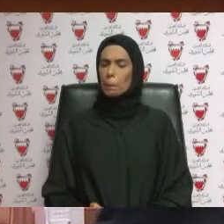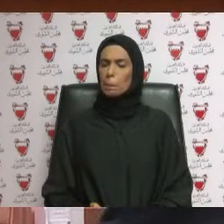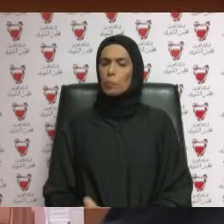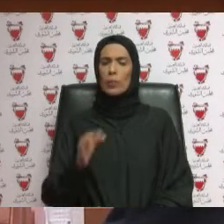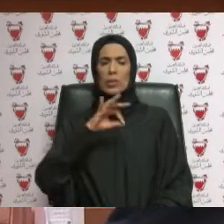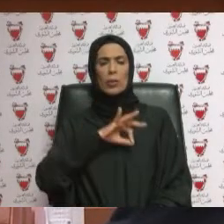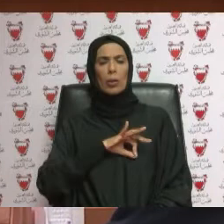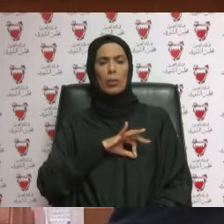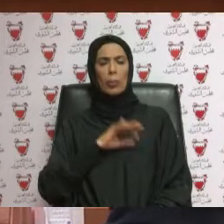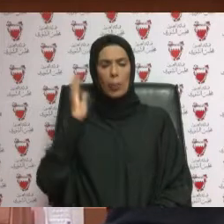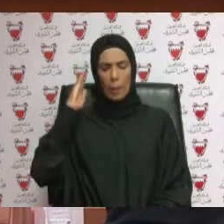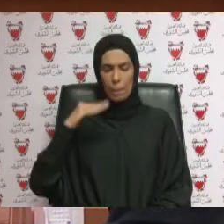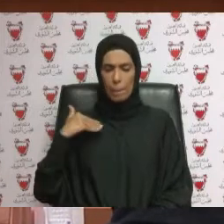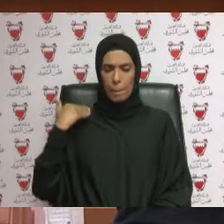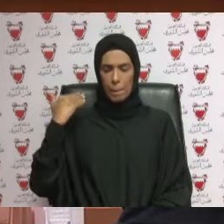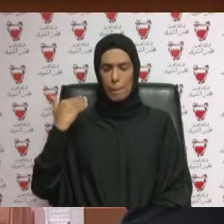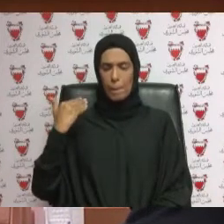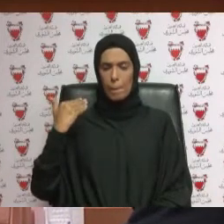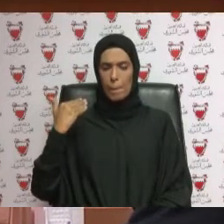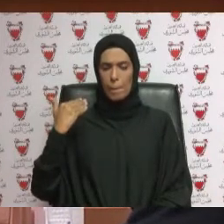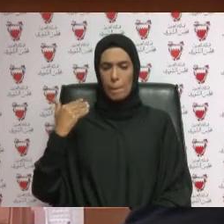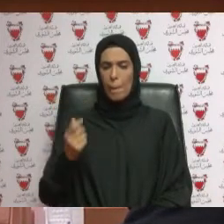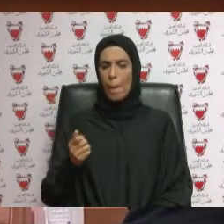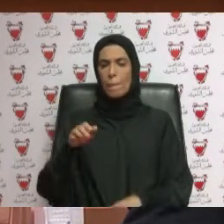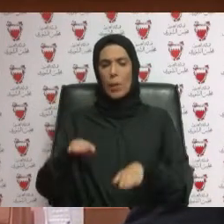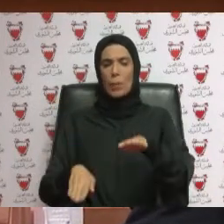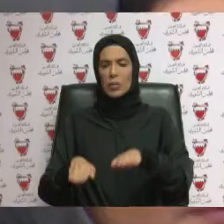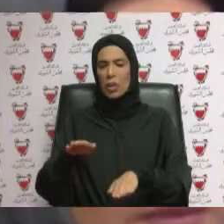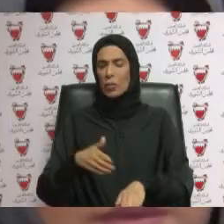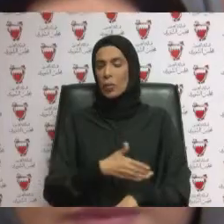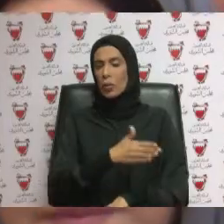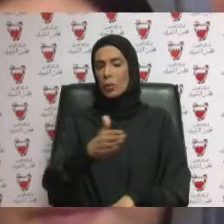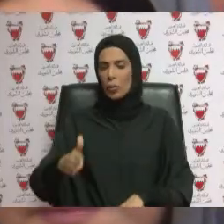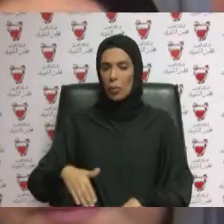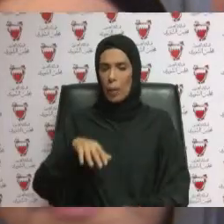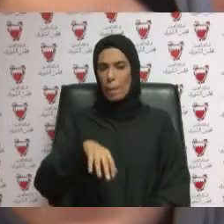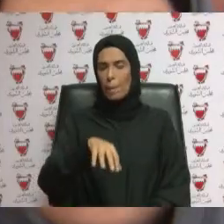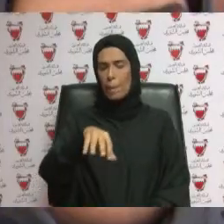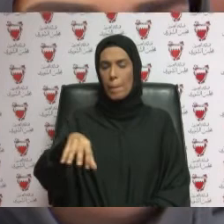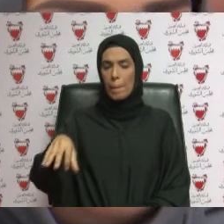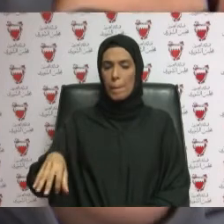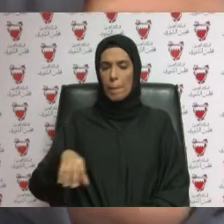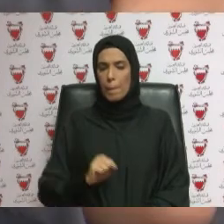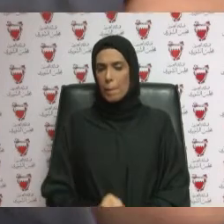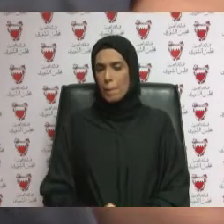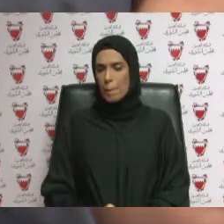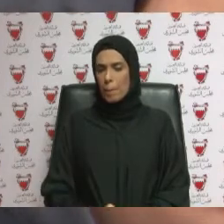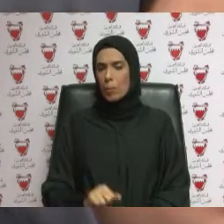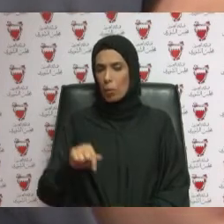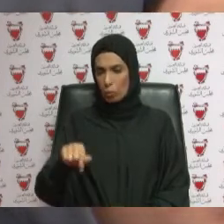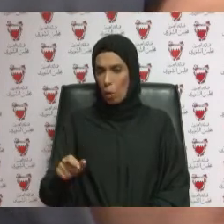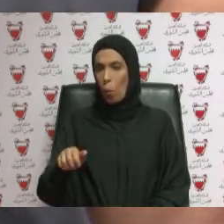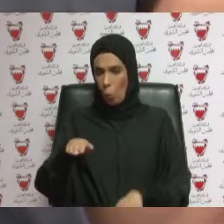استفادة عفوا المرأة في الميزانيات العامة للدول، وأيضا هل هذه